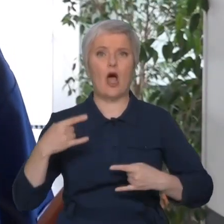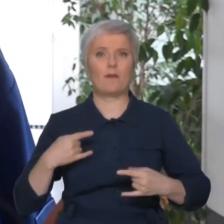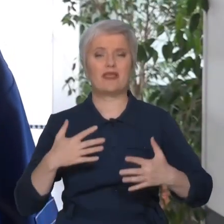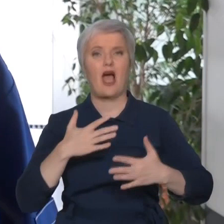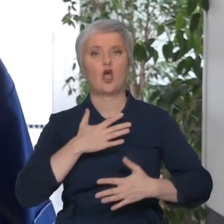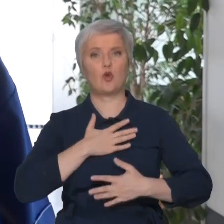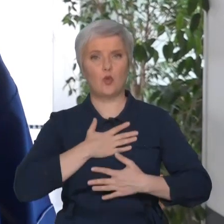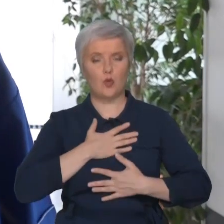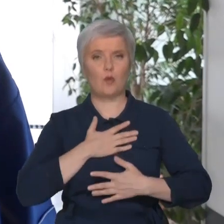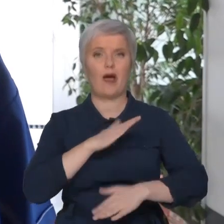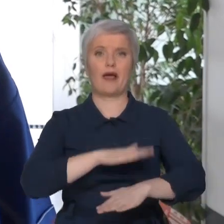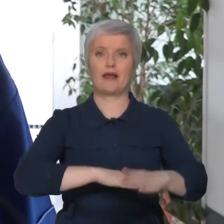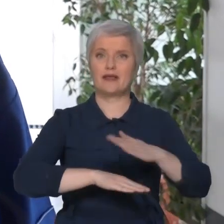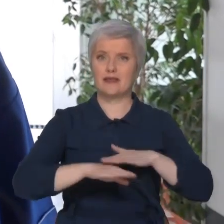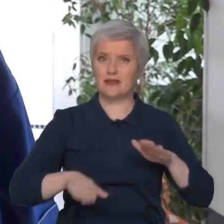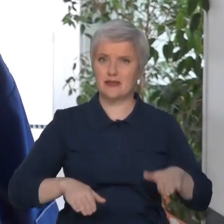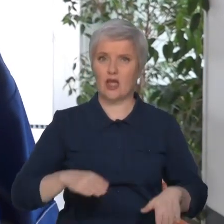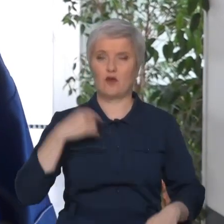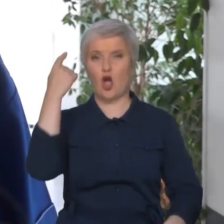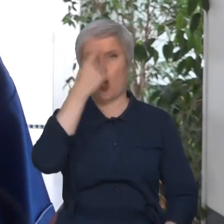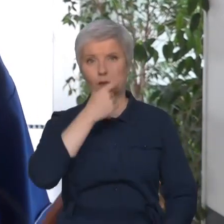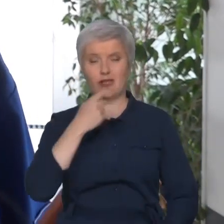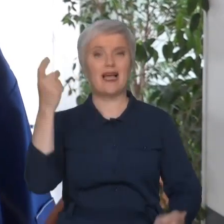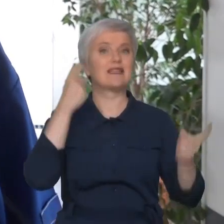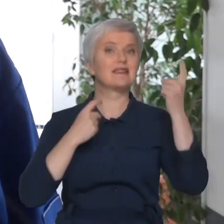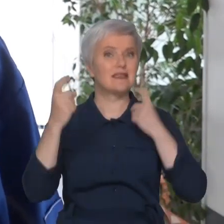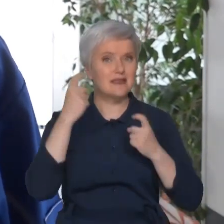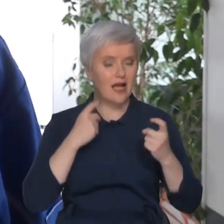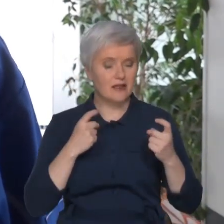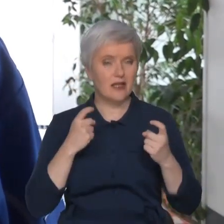тулуба, кінцівок, обличчя, садна,